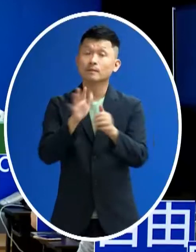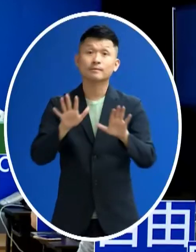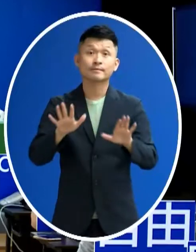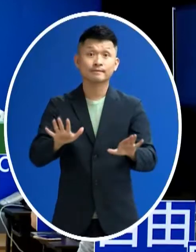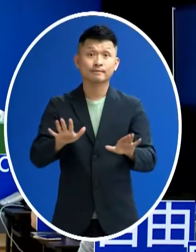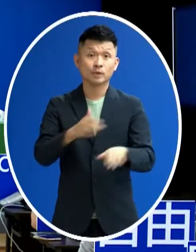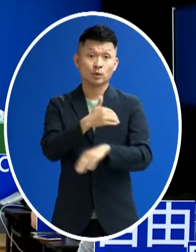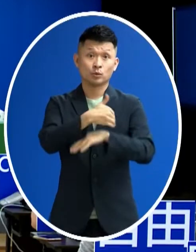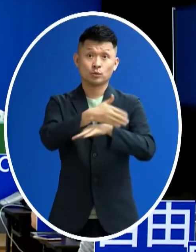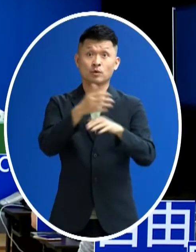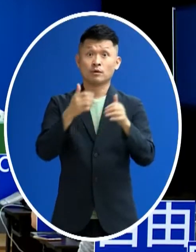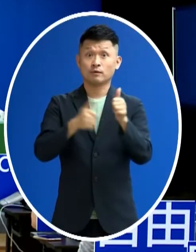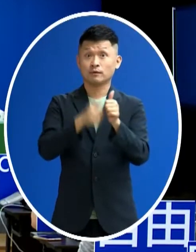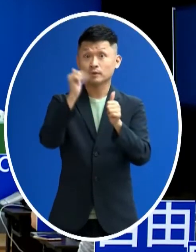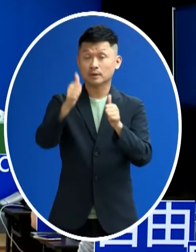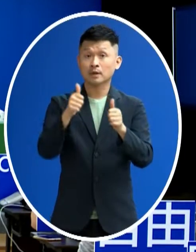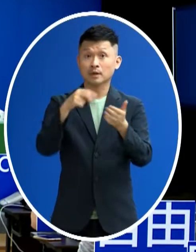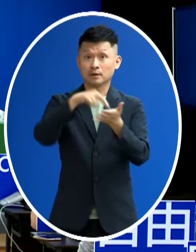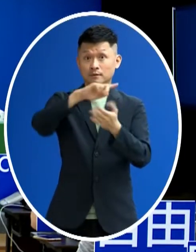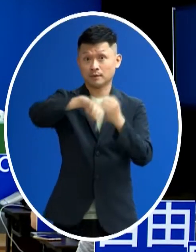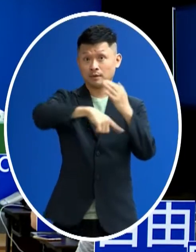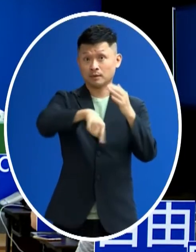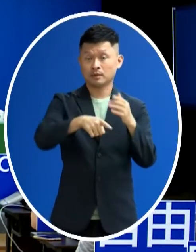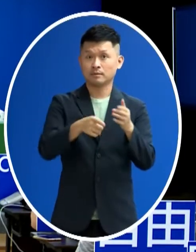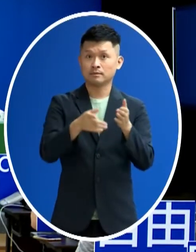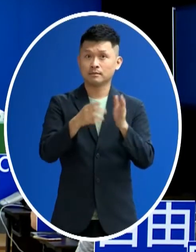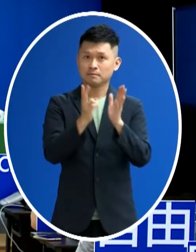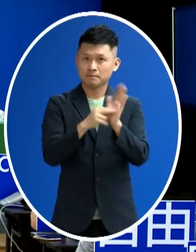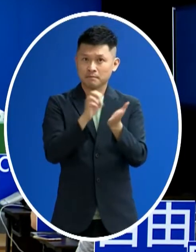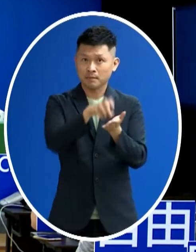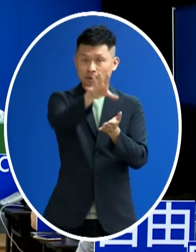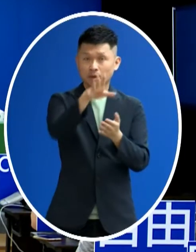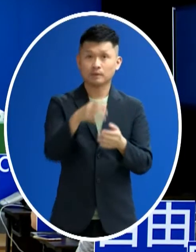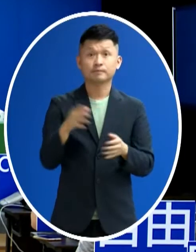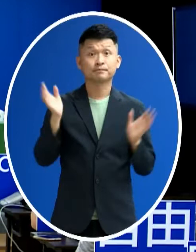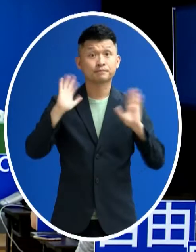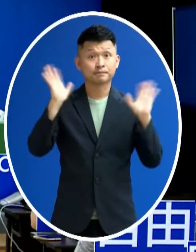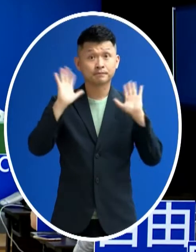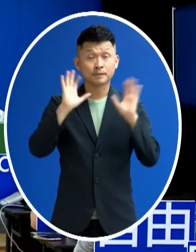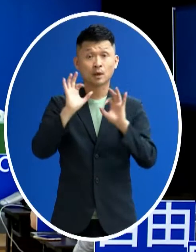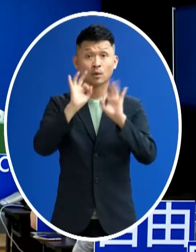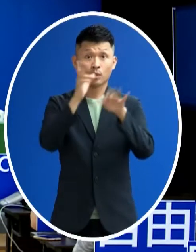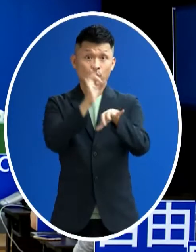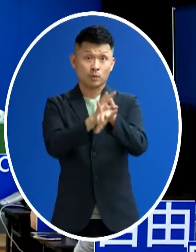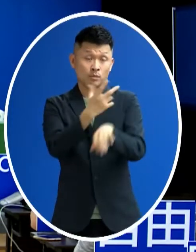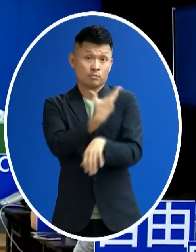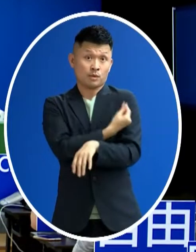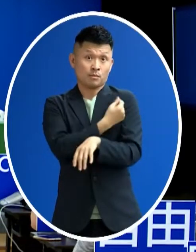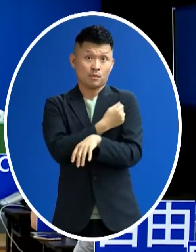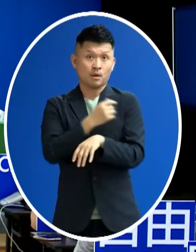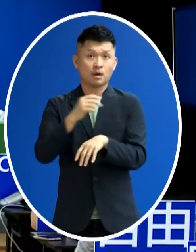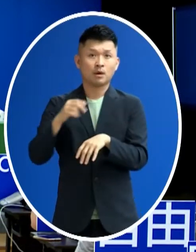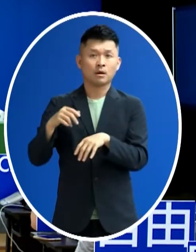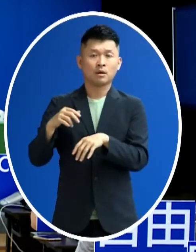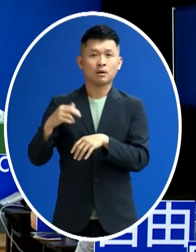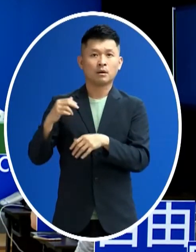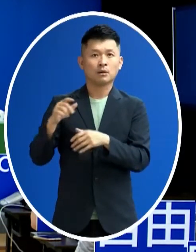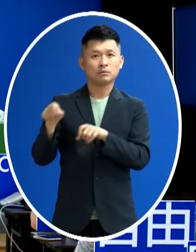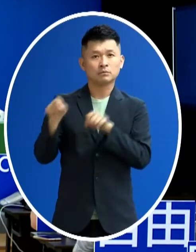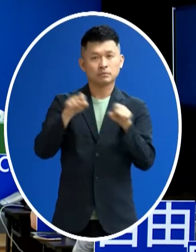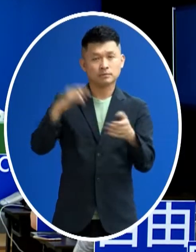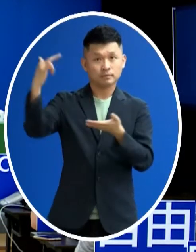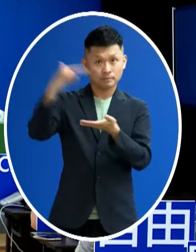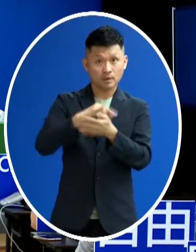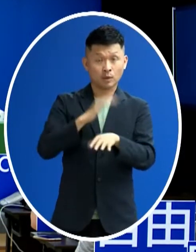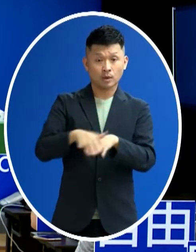为今天庄副在立法院有提到说，就是儿童剂型的辉瑞 BNT 疫苗会延到16号的清晨抵达。那部长您先前说，大概是希